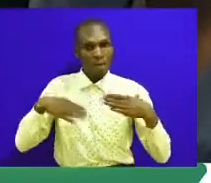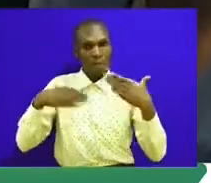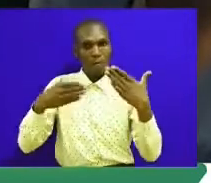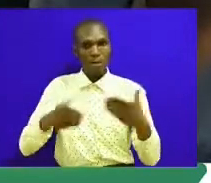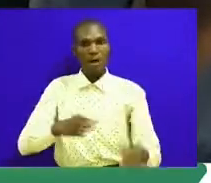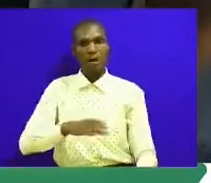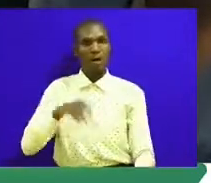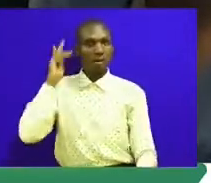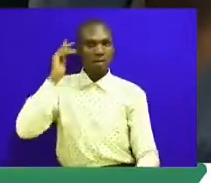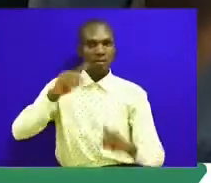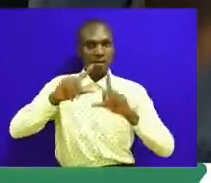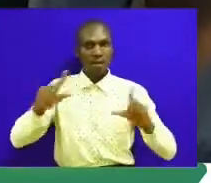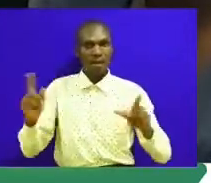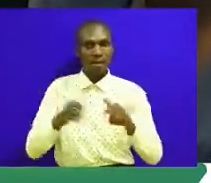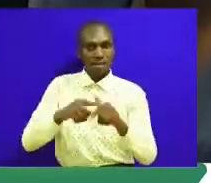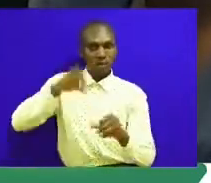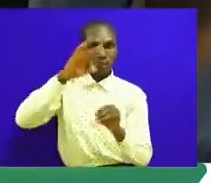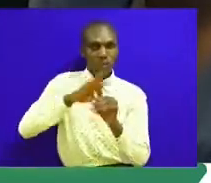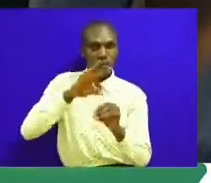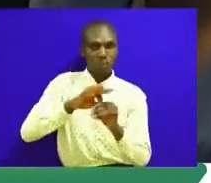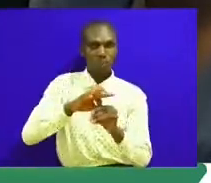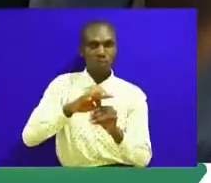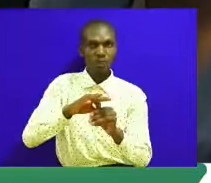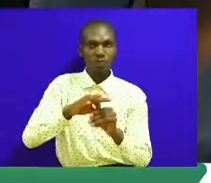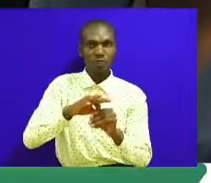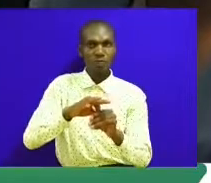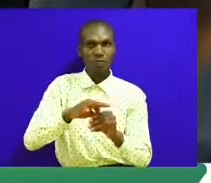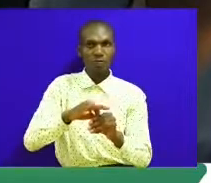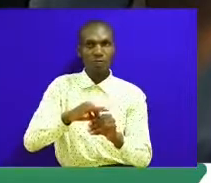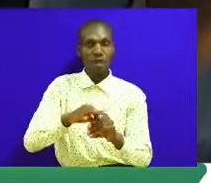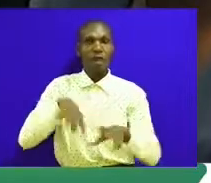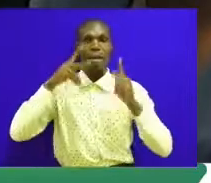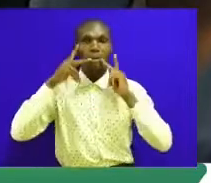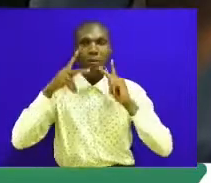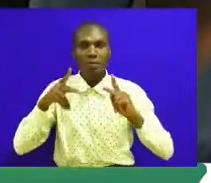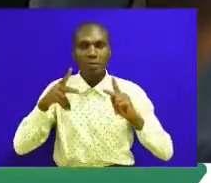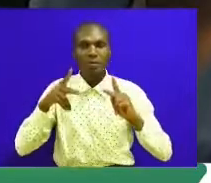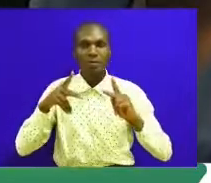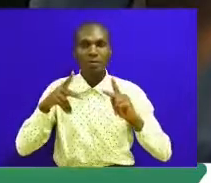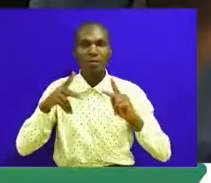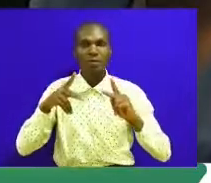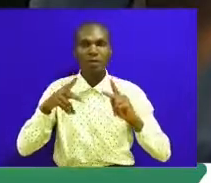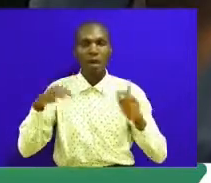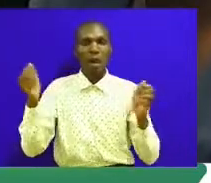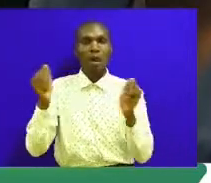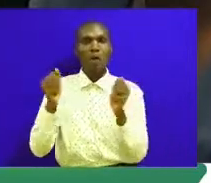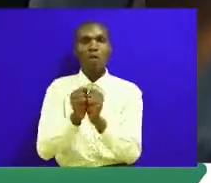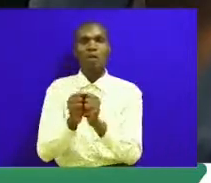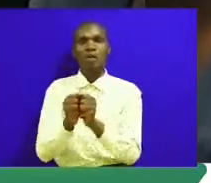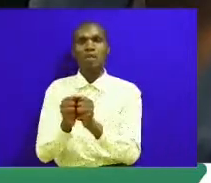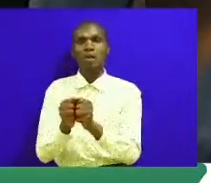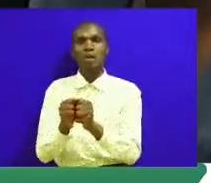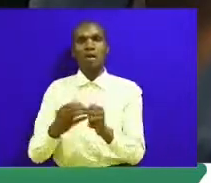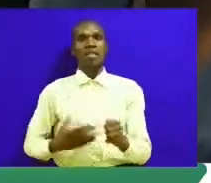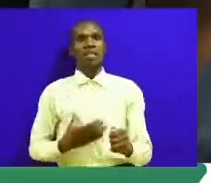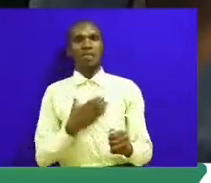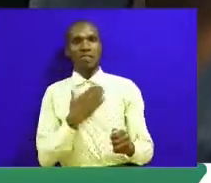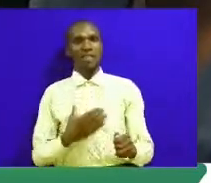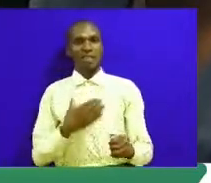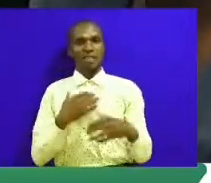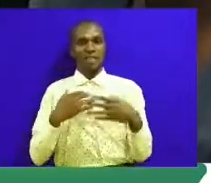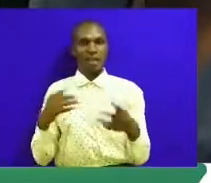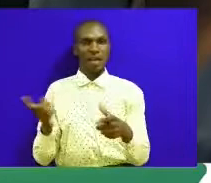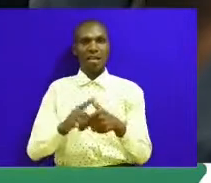baguci tochore no murembe no muwe ni itoko kwota mata karua